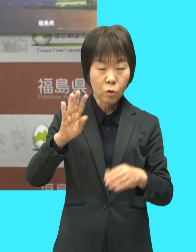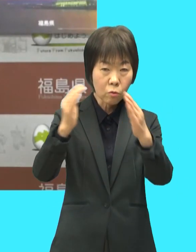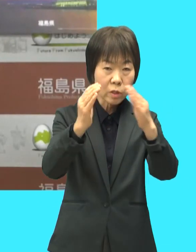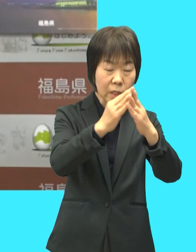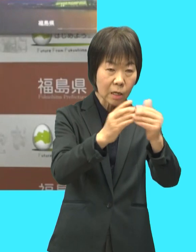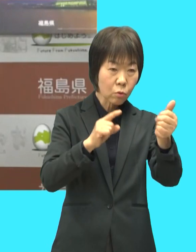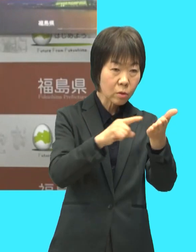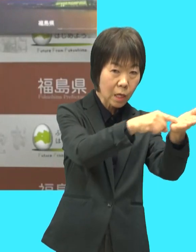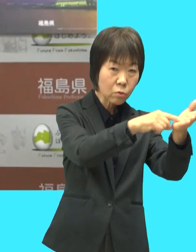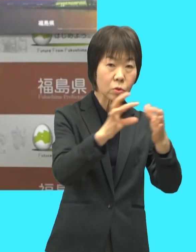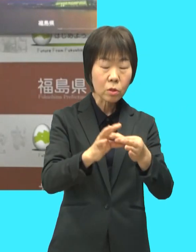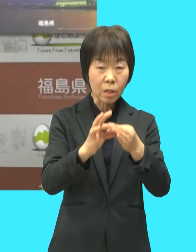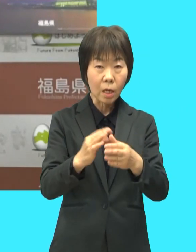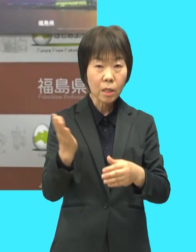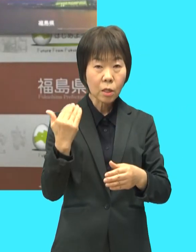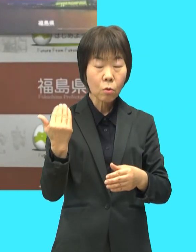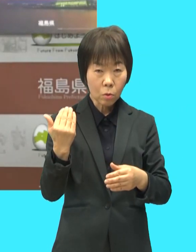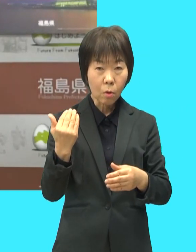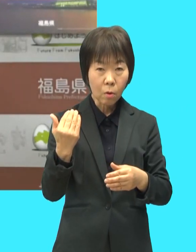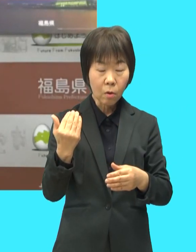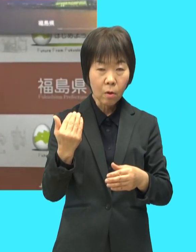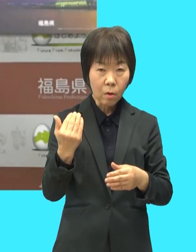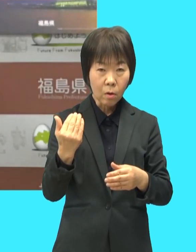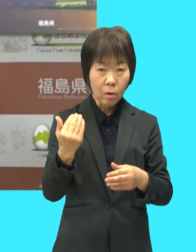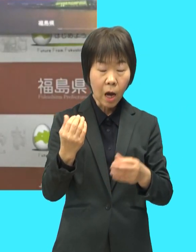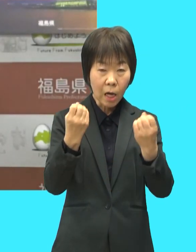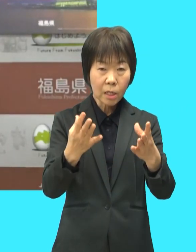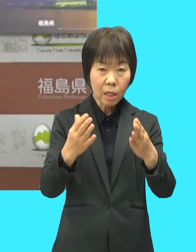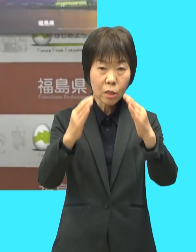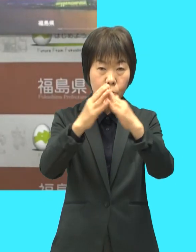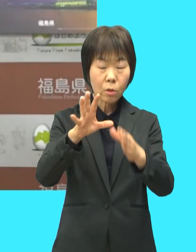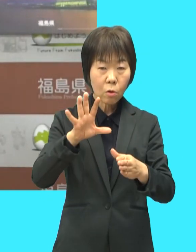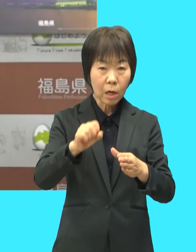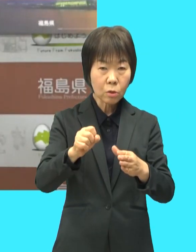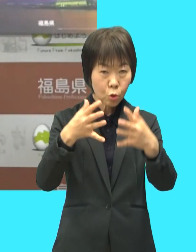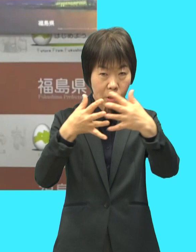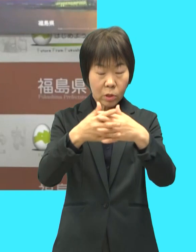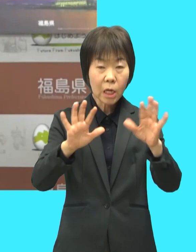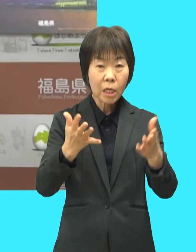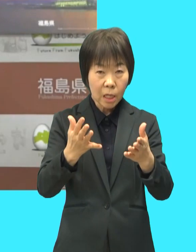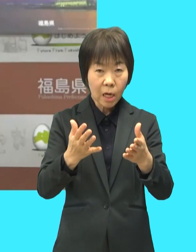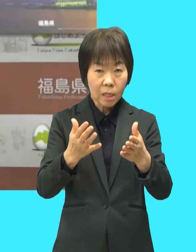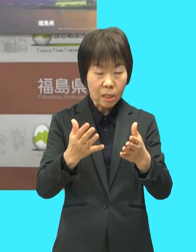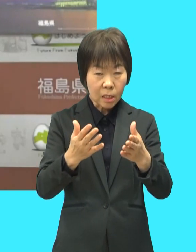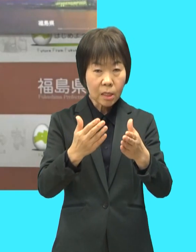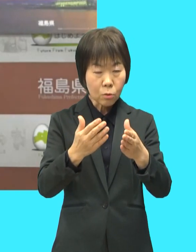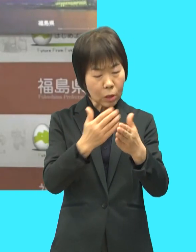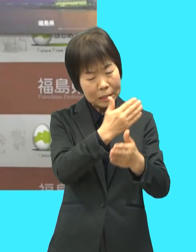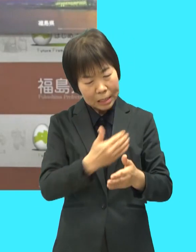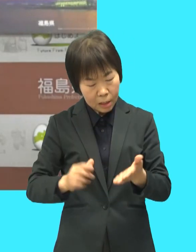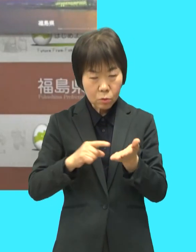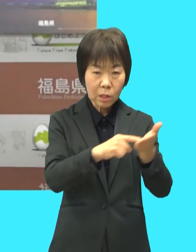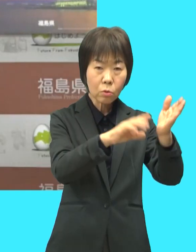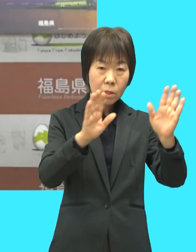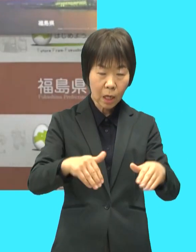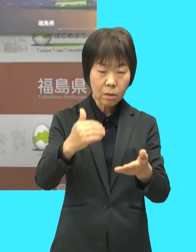係だったんですけれども、はい、先ほど知事新たな住まいの確保の見通しが立たないのでやむを得ず提訴したというふうにおっし